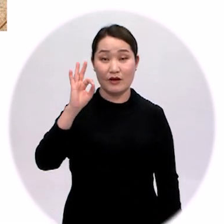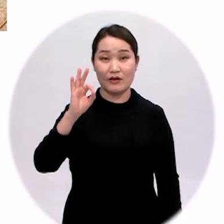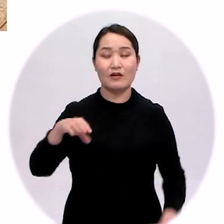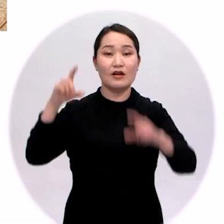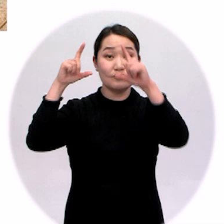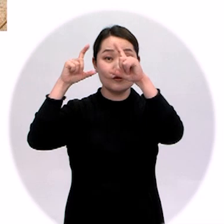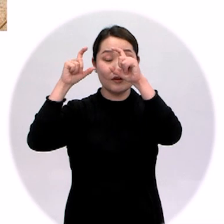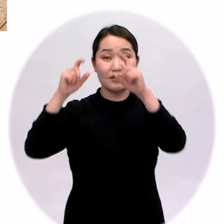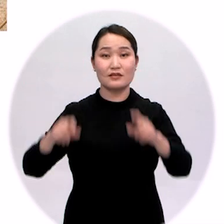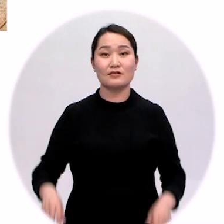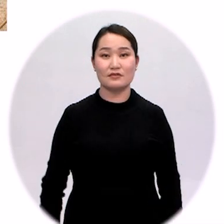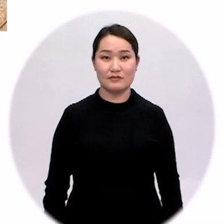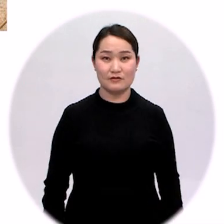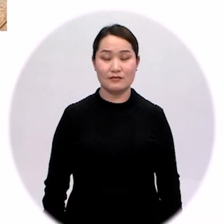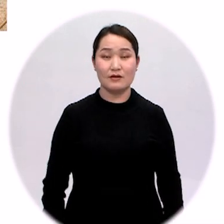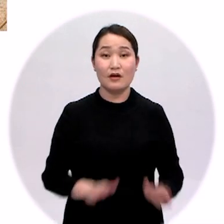Фото зураг,